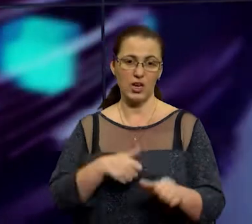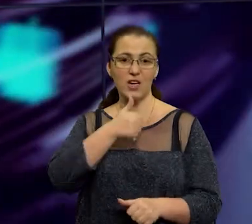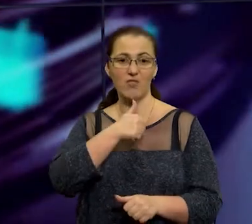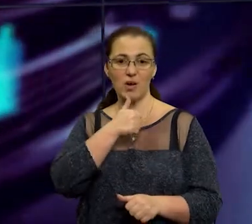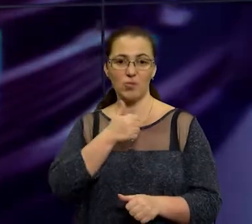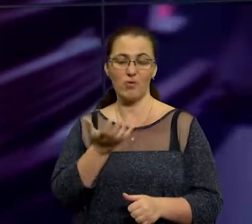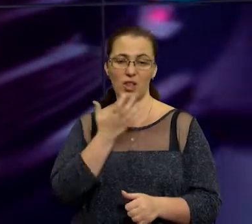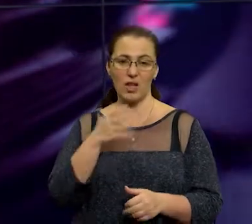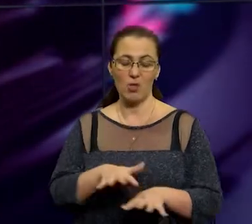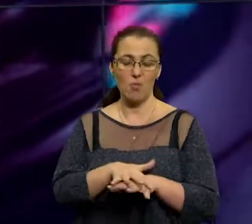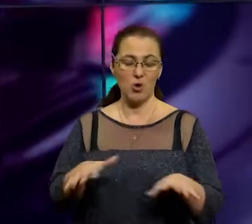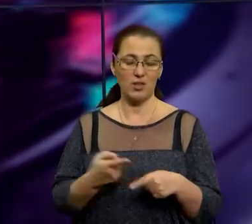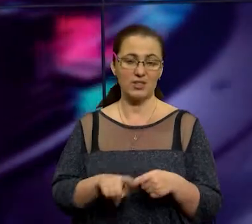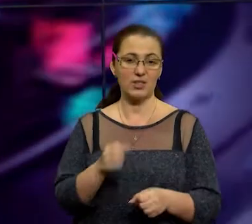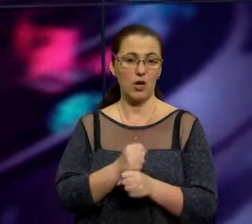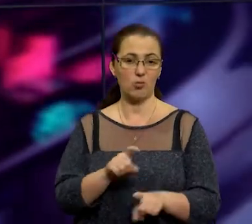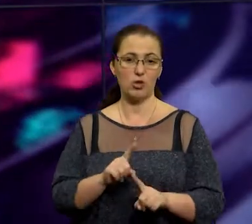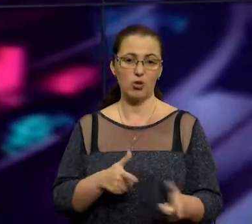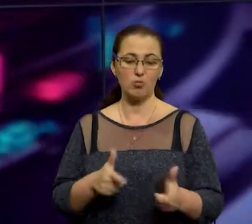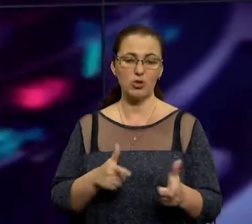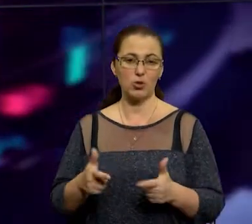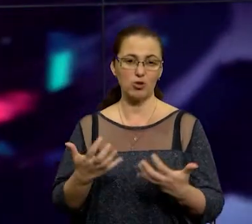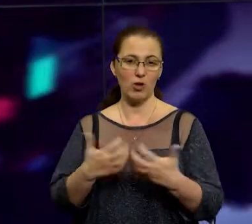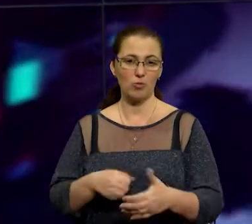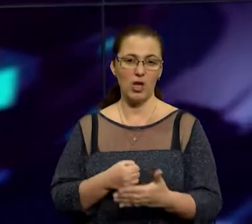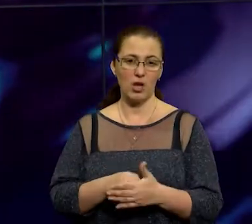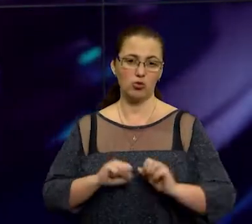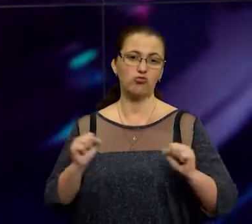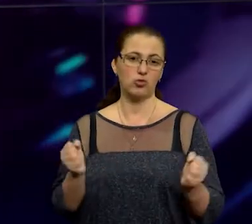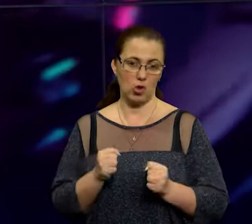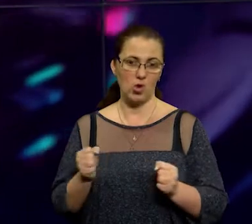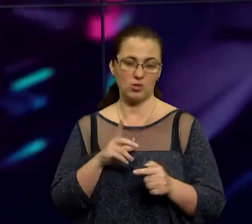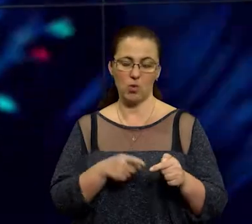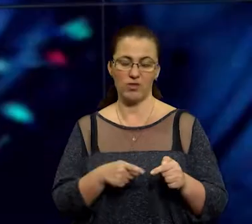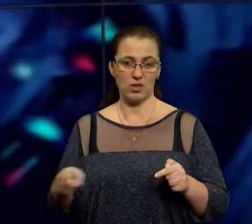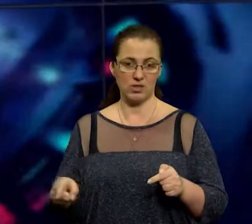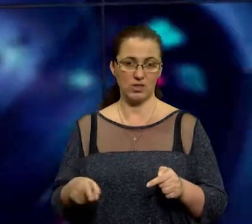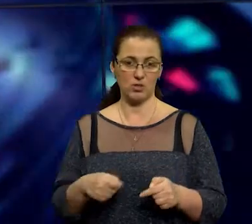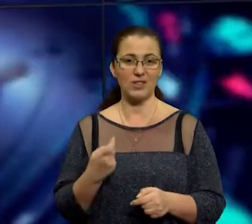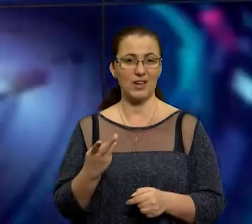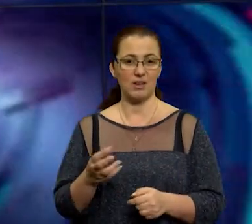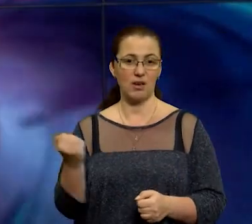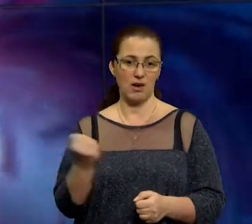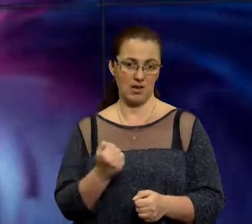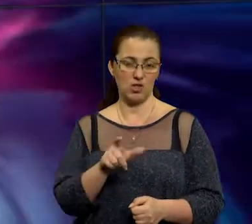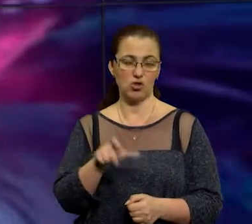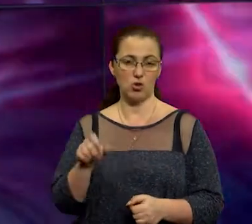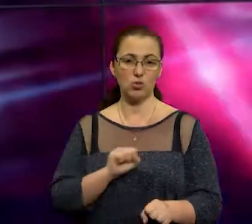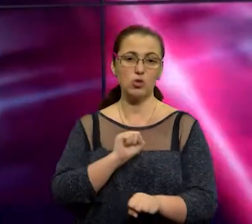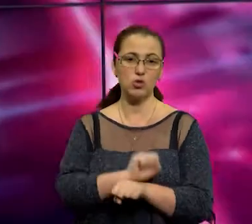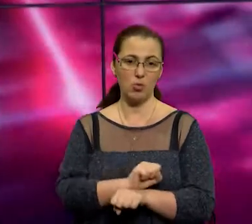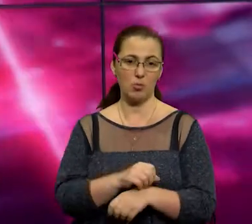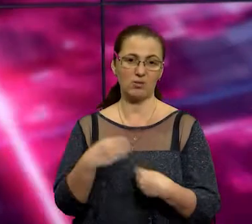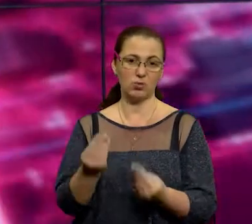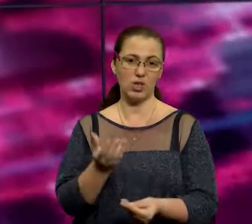теплових мереж. Це роблять, щоб підготувати обладнання до зимового опалювального сезону. Тож на декілька тижнів містянам припинять подачу